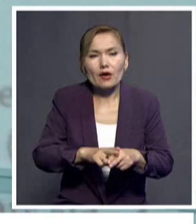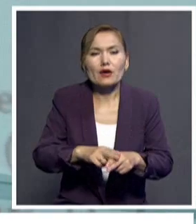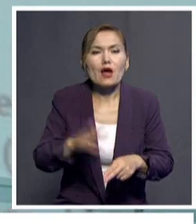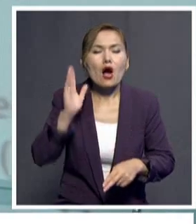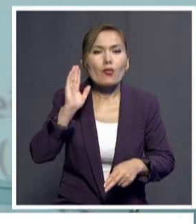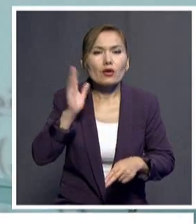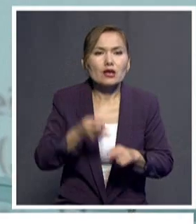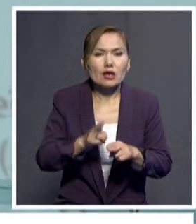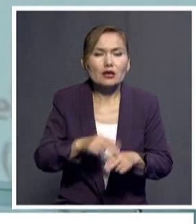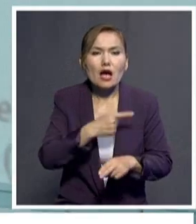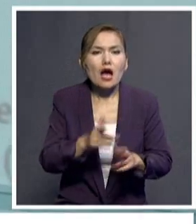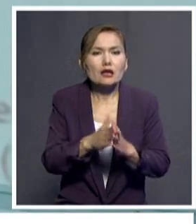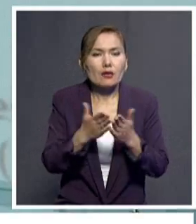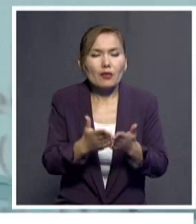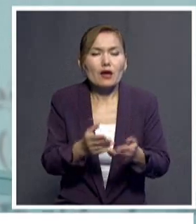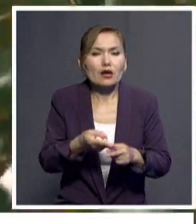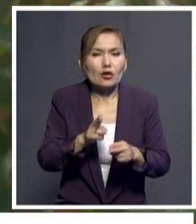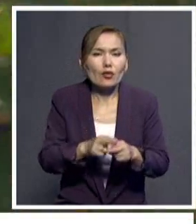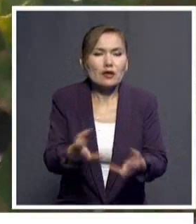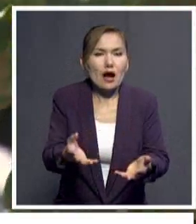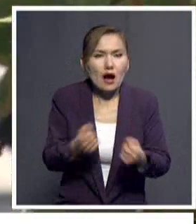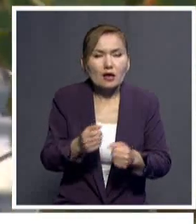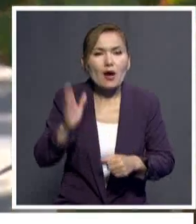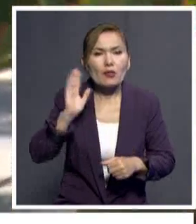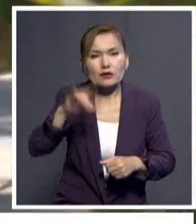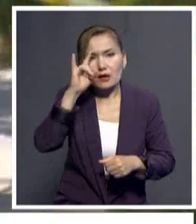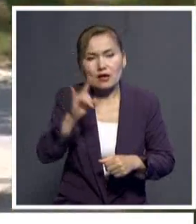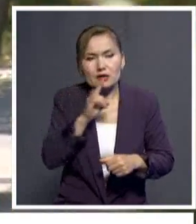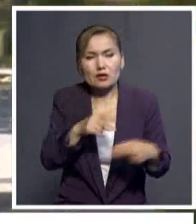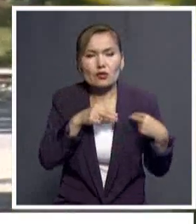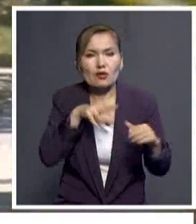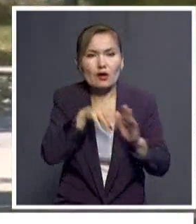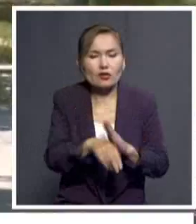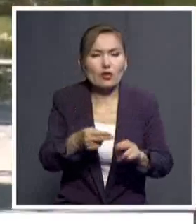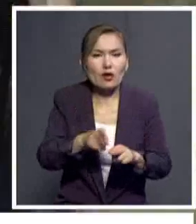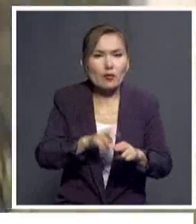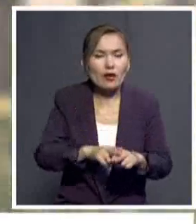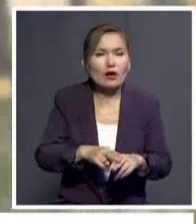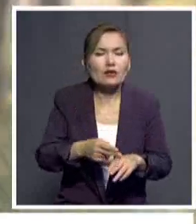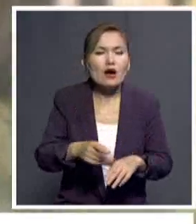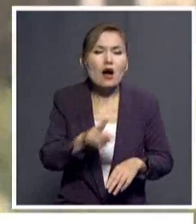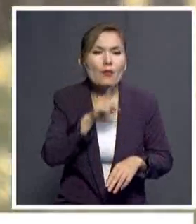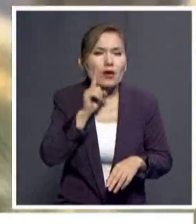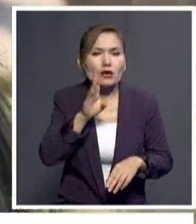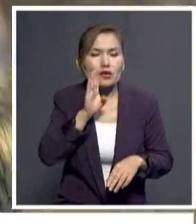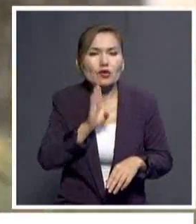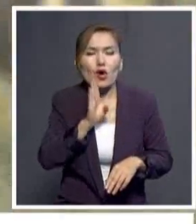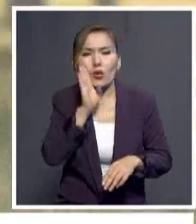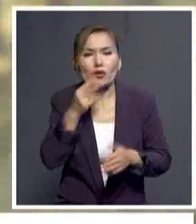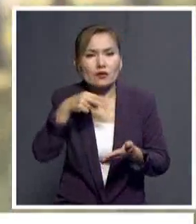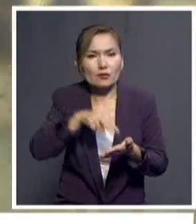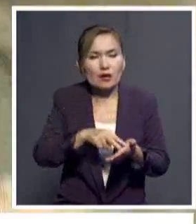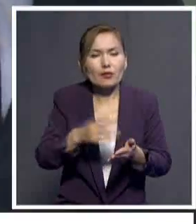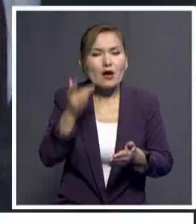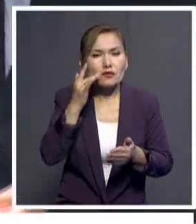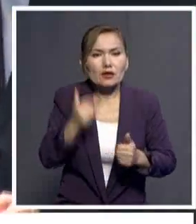қол жеткізіп, білікті маман атану үшін тынымсыз ізденіс керек. Ғалымдардың зерттеуі бойынша ерте тұрып оқу мидың қабілетінің артуына ықпал етеді. Сол үшін білімпаз